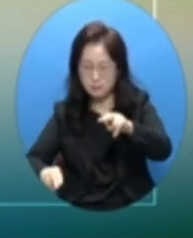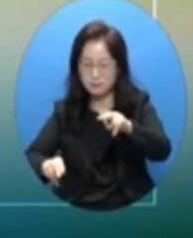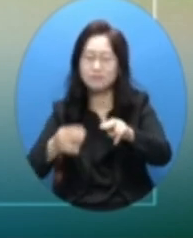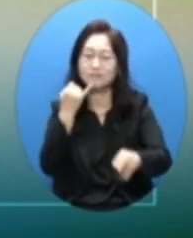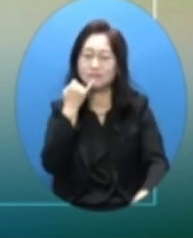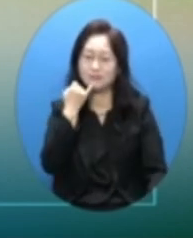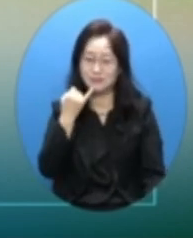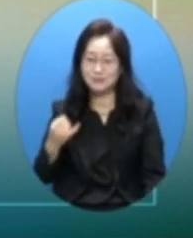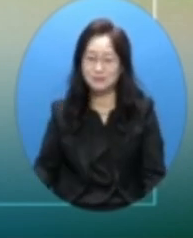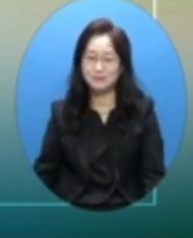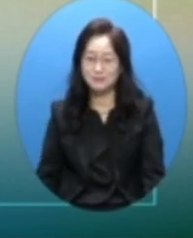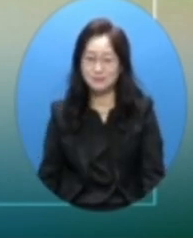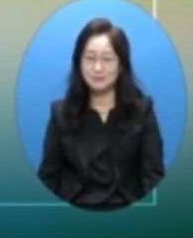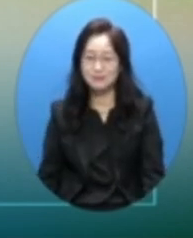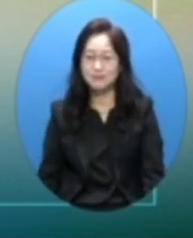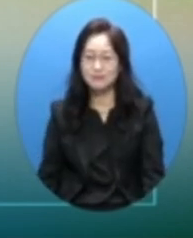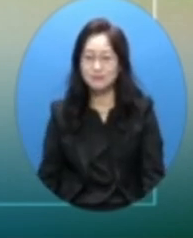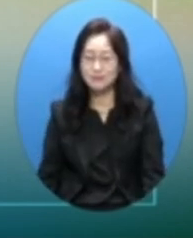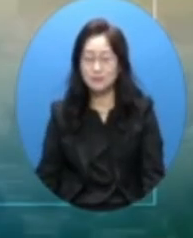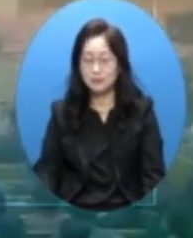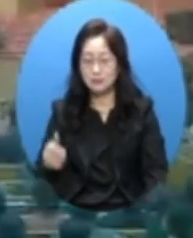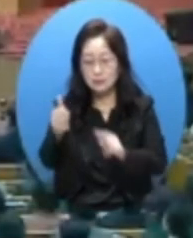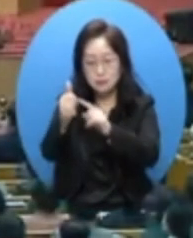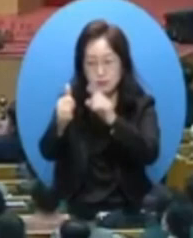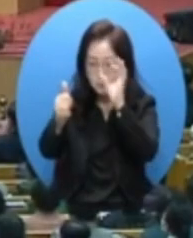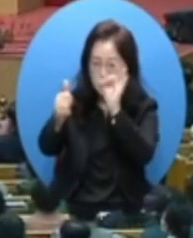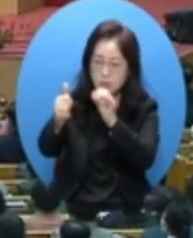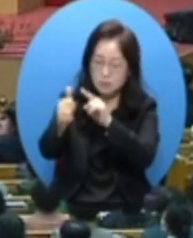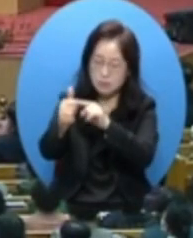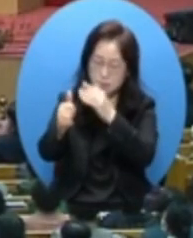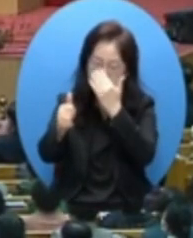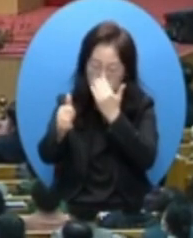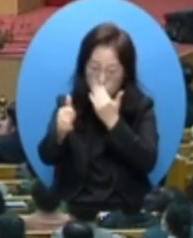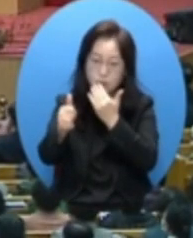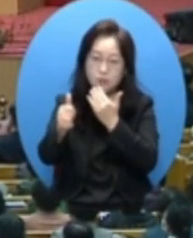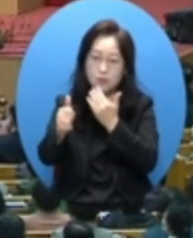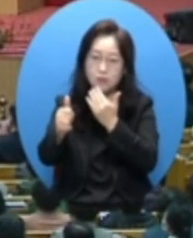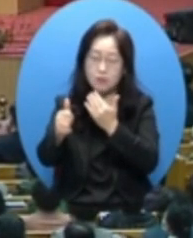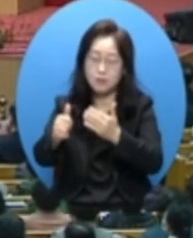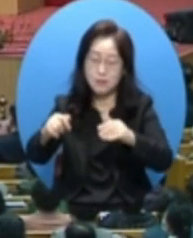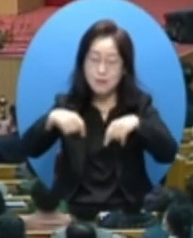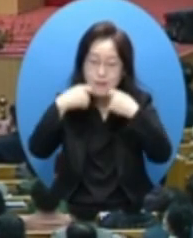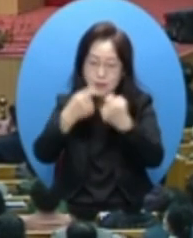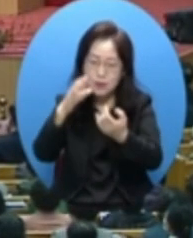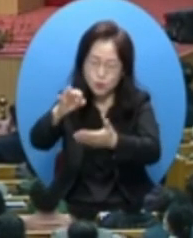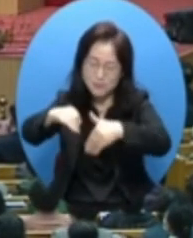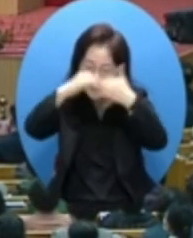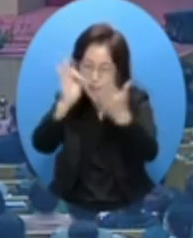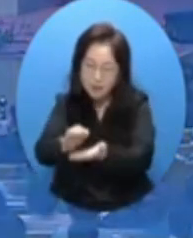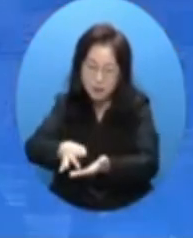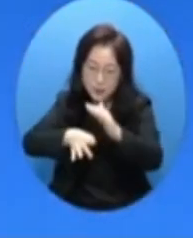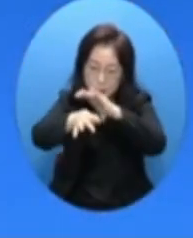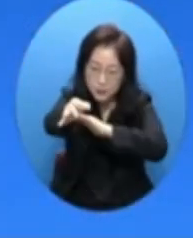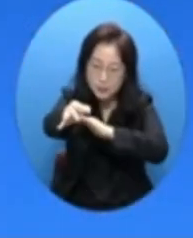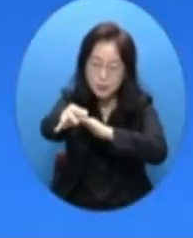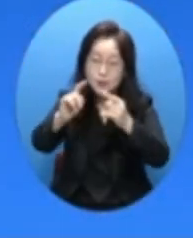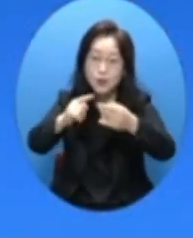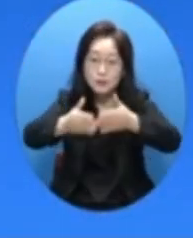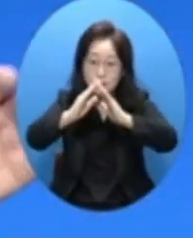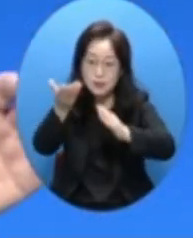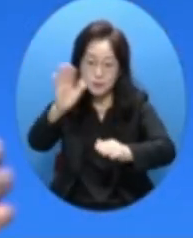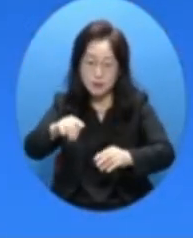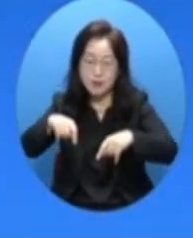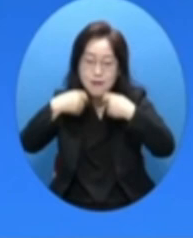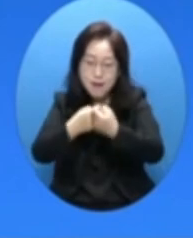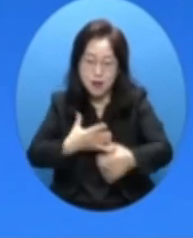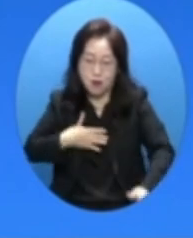주십시오 참 겸손한 종이었습니다 저게 전자상을 바쳐 그 교회가 지어졌는데 자기의 소유권을